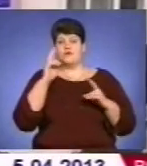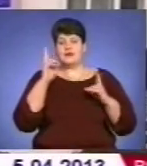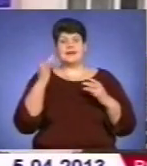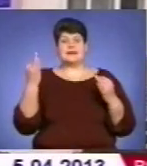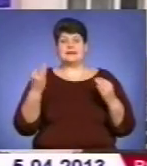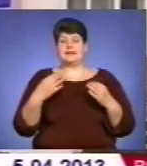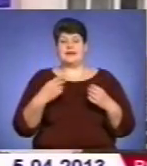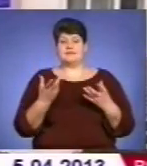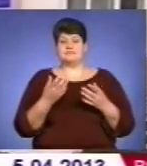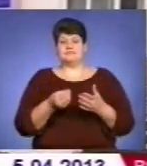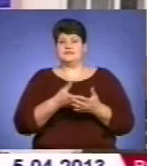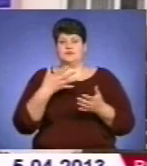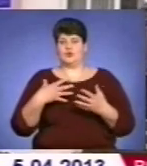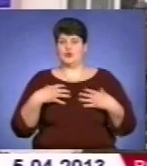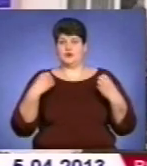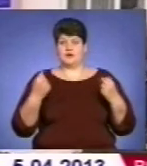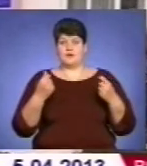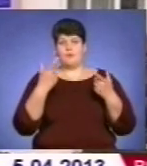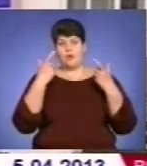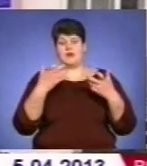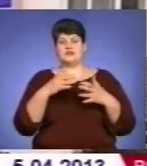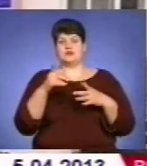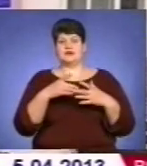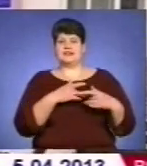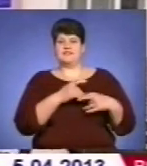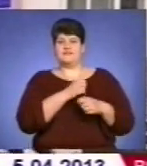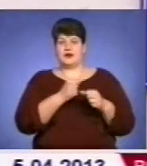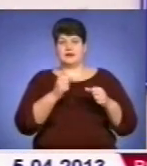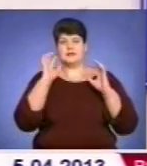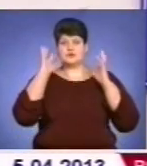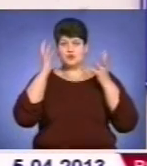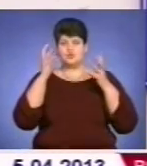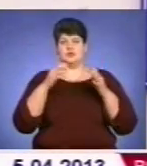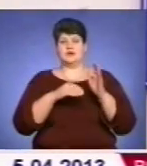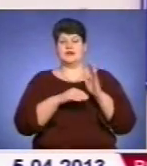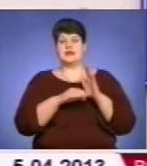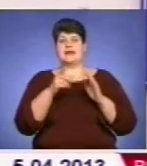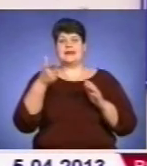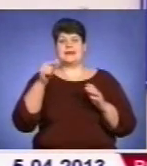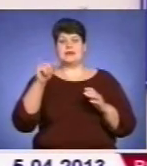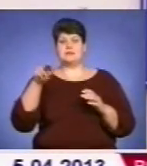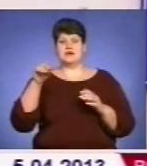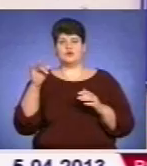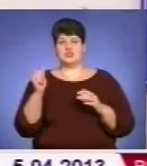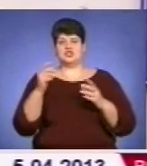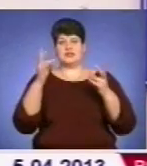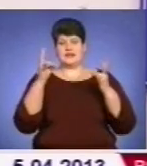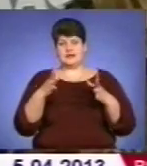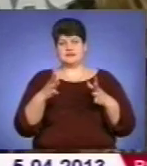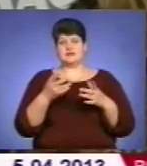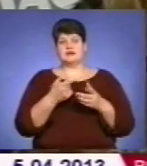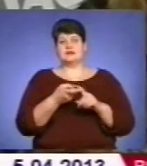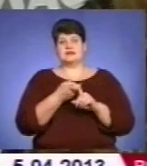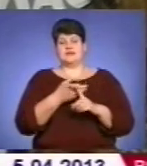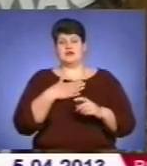цінує здоров'я. Попередження таких хвороб, як інфаркт, інсульт, гіпертонічний криз, залежить від нашого способу життя.